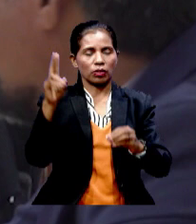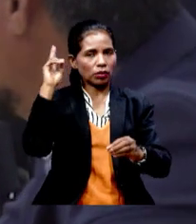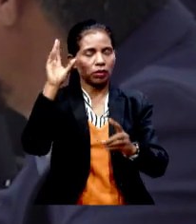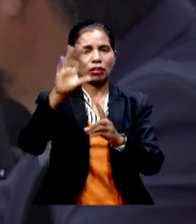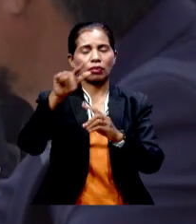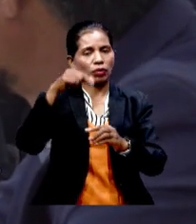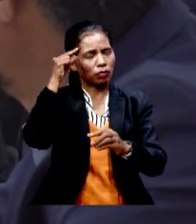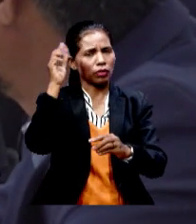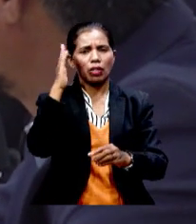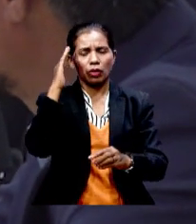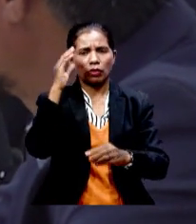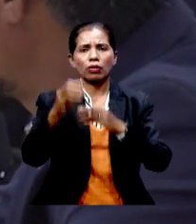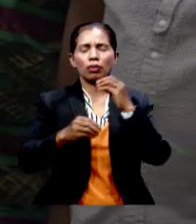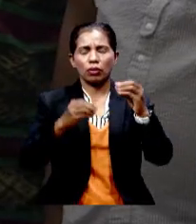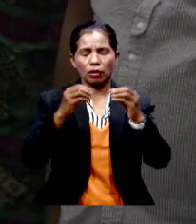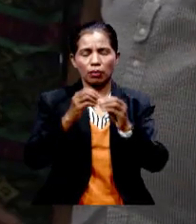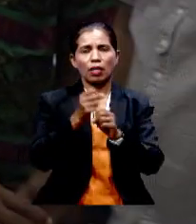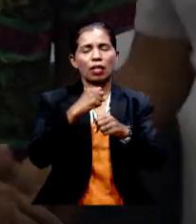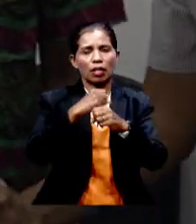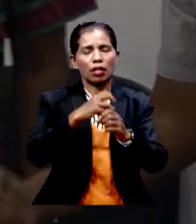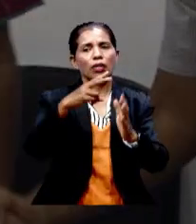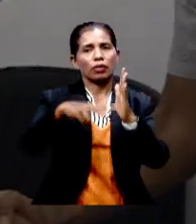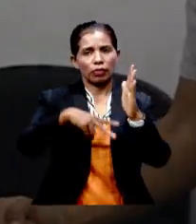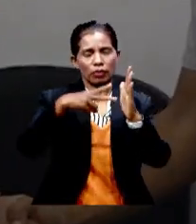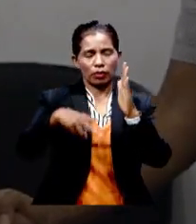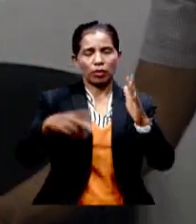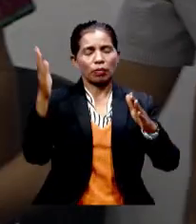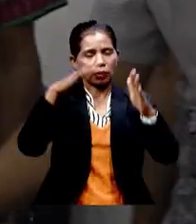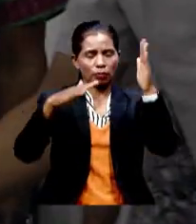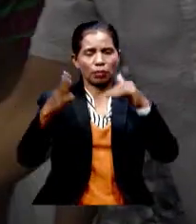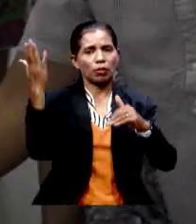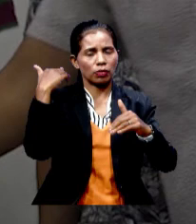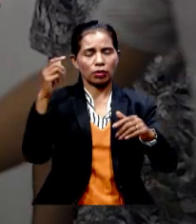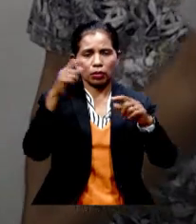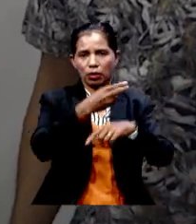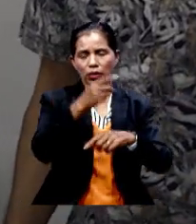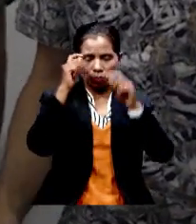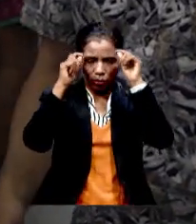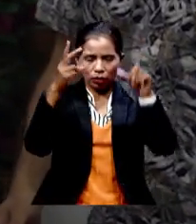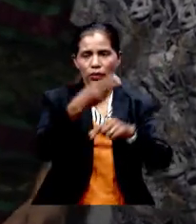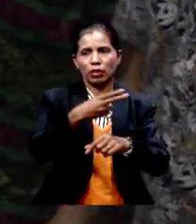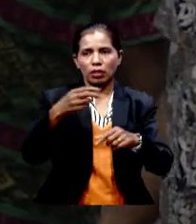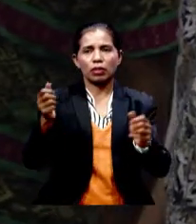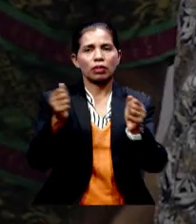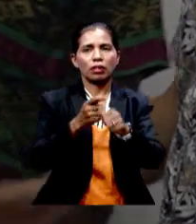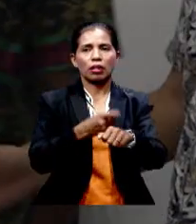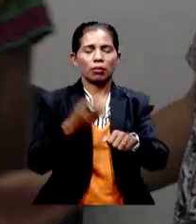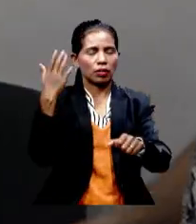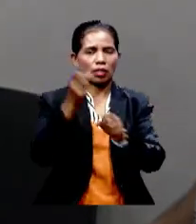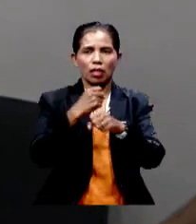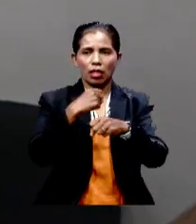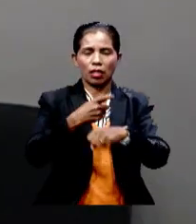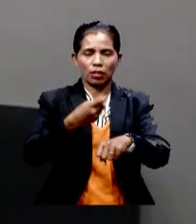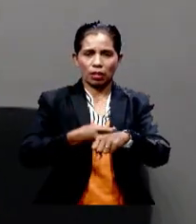governo de Hanoi, com a ba filmagem humanidade no conflito entre Timor-Leste e Indonésia e a passado nebe maxe produz e a